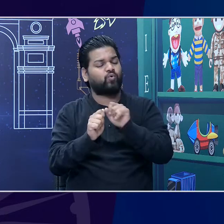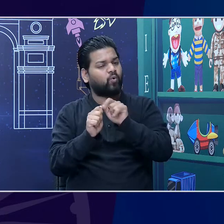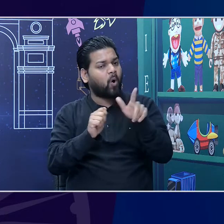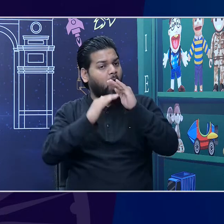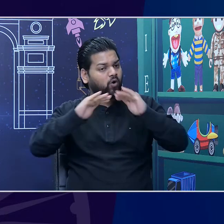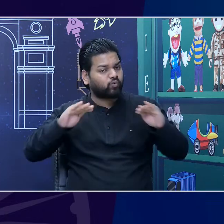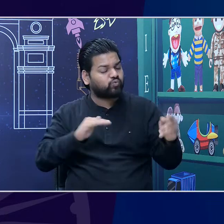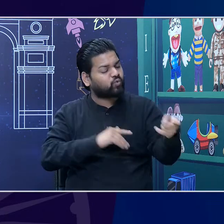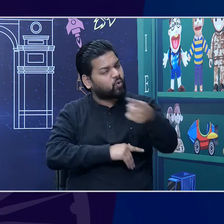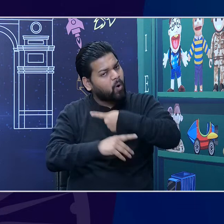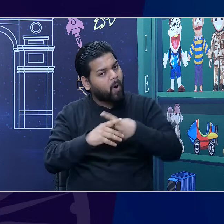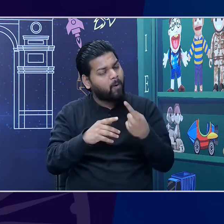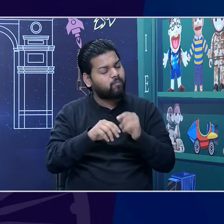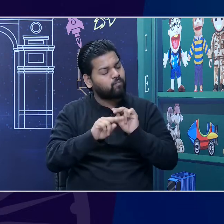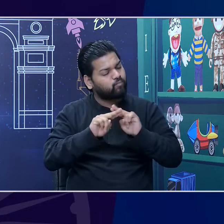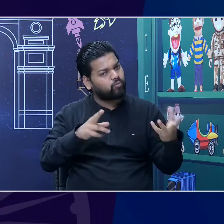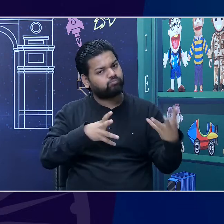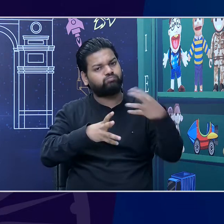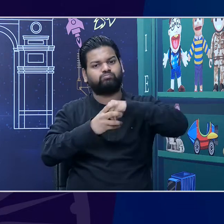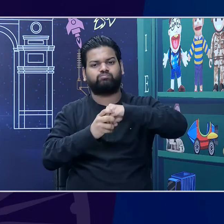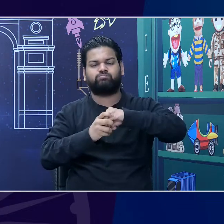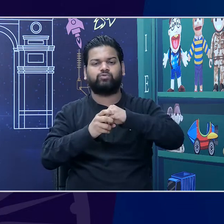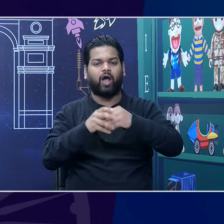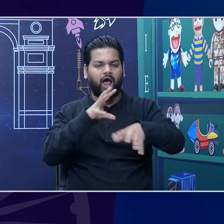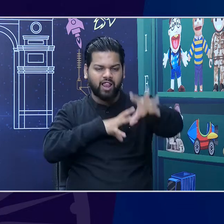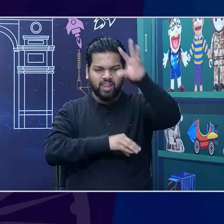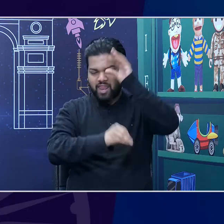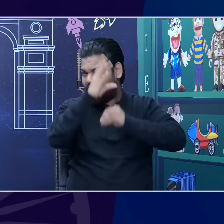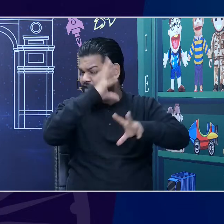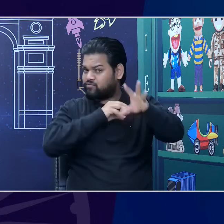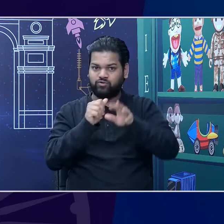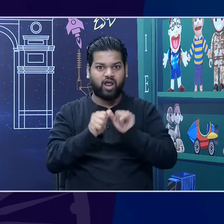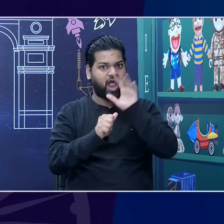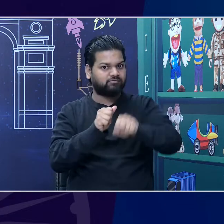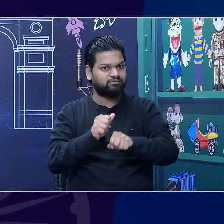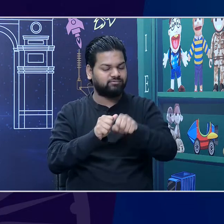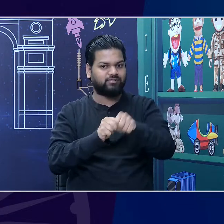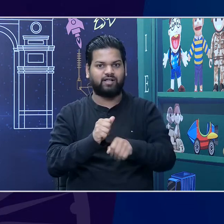कोई परेशानी ना हो. और टुडे वी आर गोइंग टू